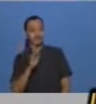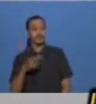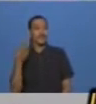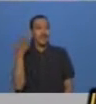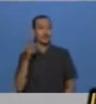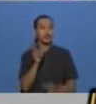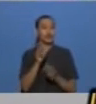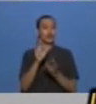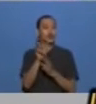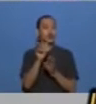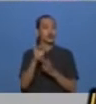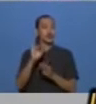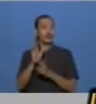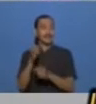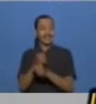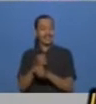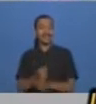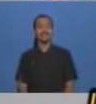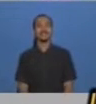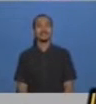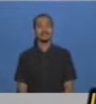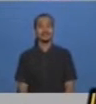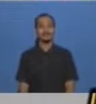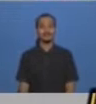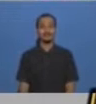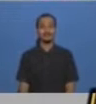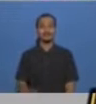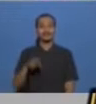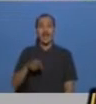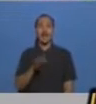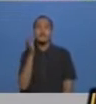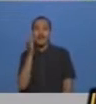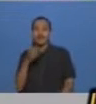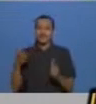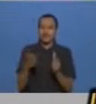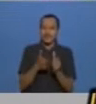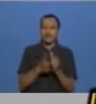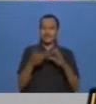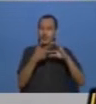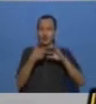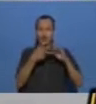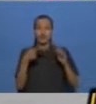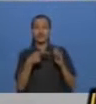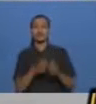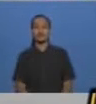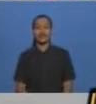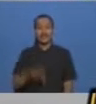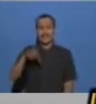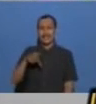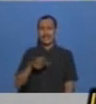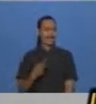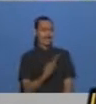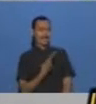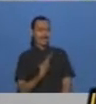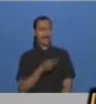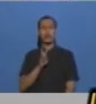Bu. Assalamualaikum warahmatullahi wabarakatuh. Mohon Iya. izin saya daring ya. Iya, kita berdua dengan Bu Nuning di sini, Bu